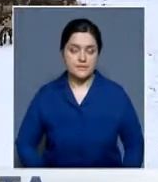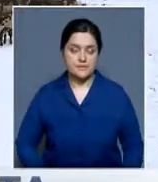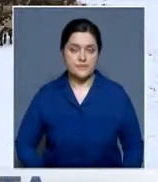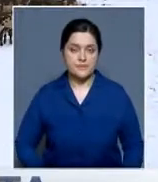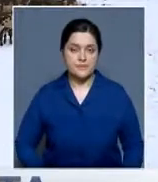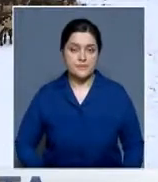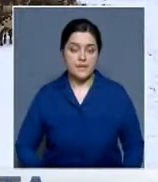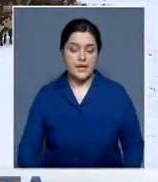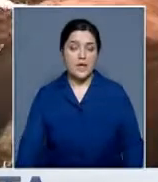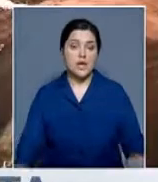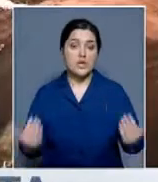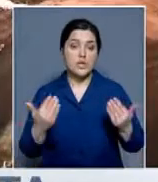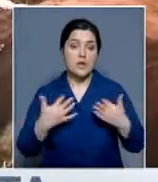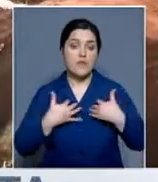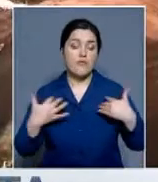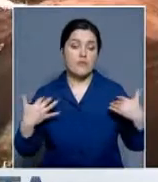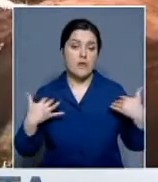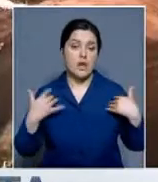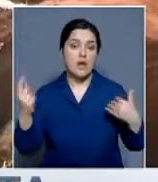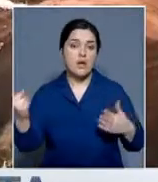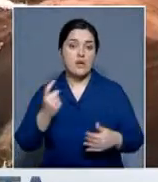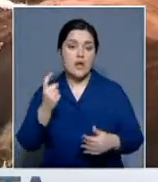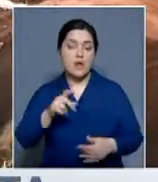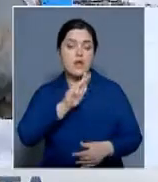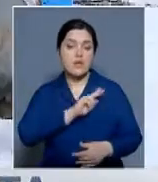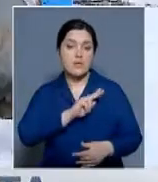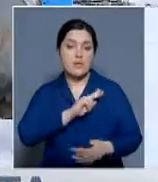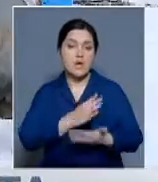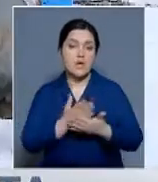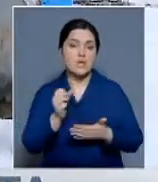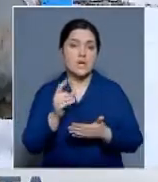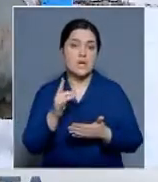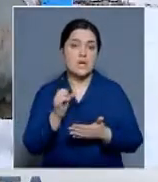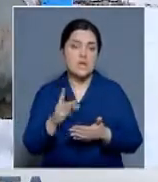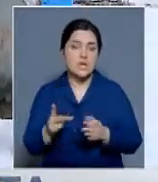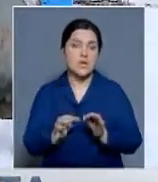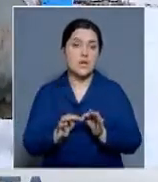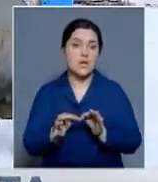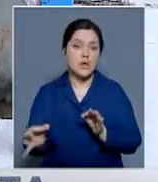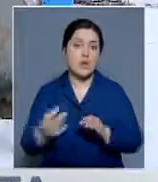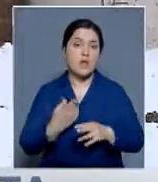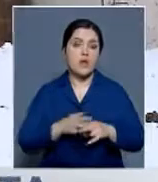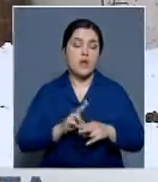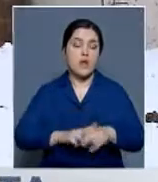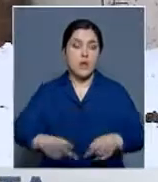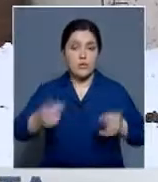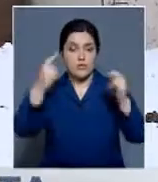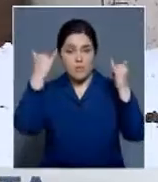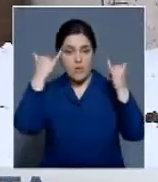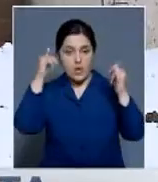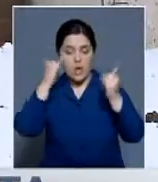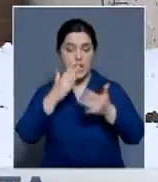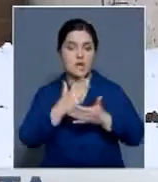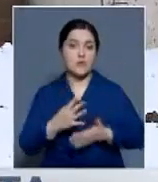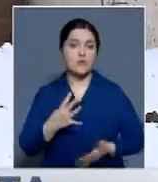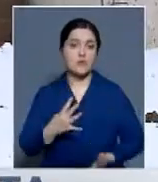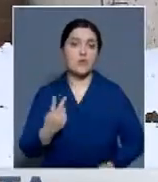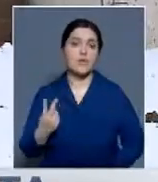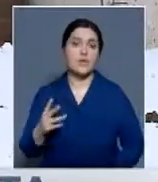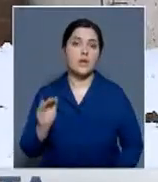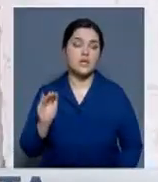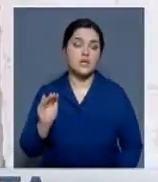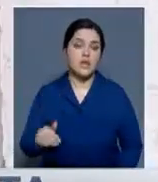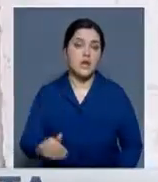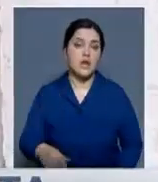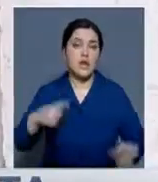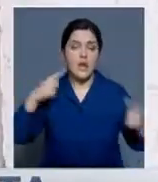Сейчас в сфере животноводства занято более половины хозяйств Сарканского района. Поголовье крупного рогатого скота здесь достигло 42 тысяч, а